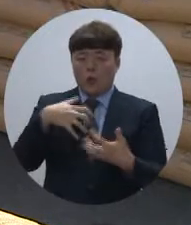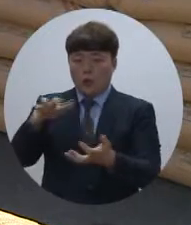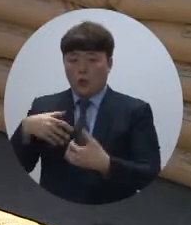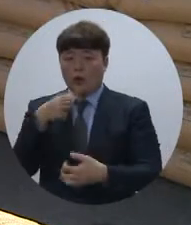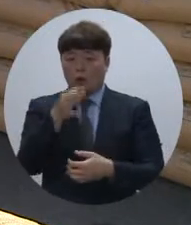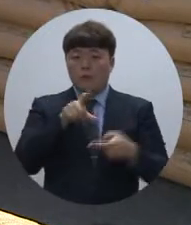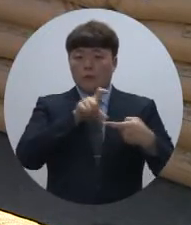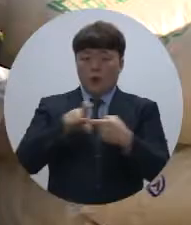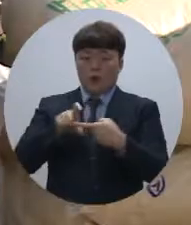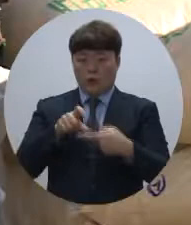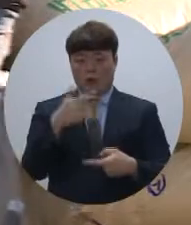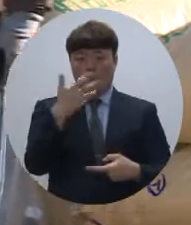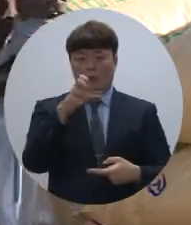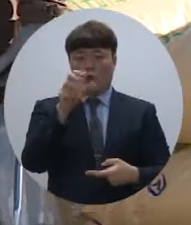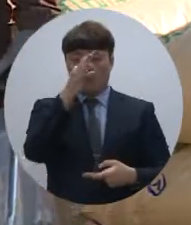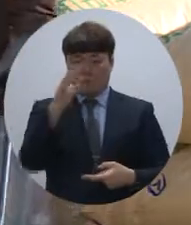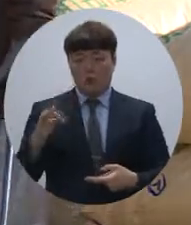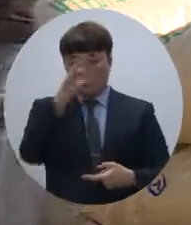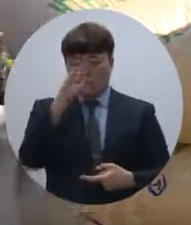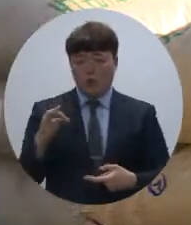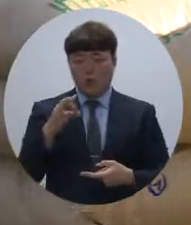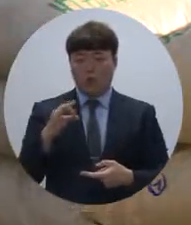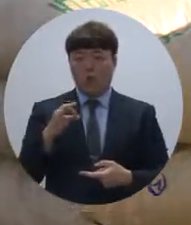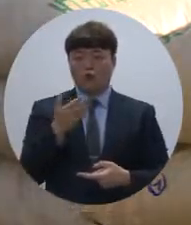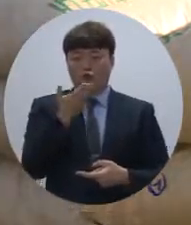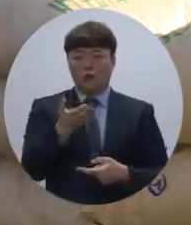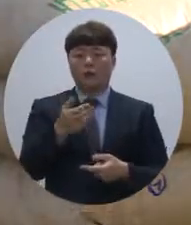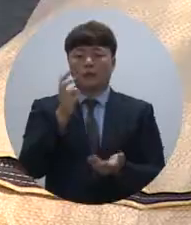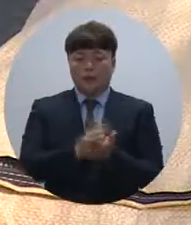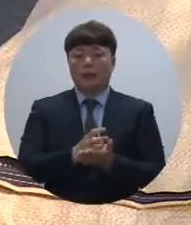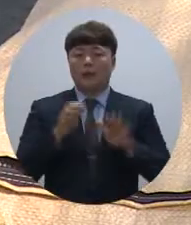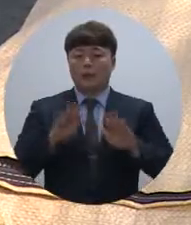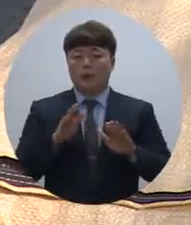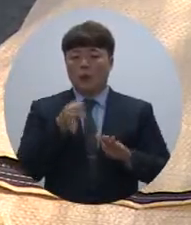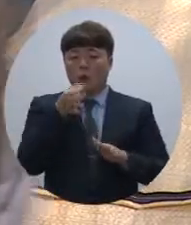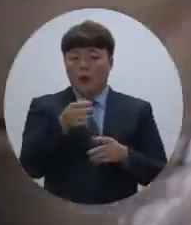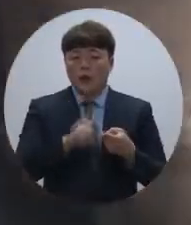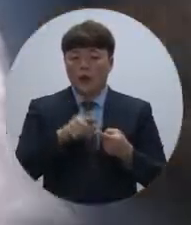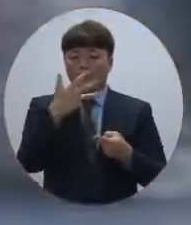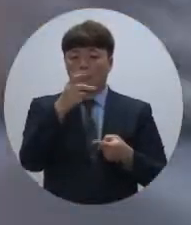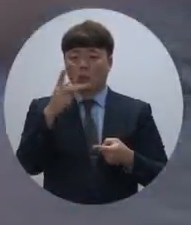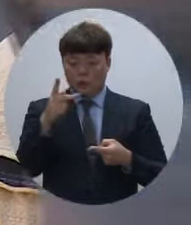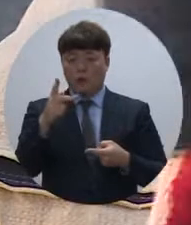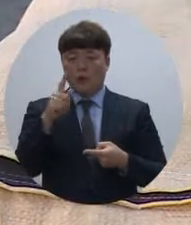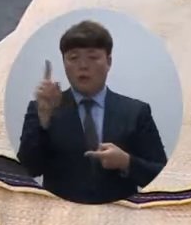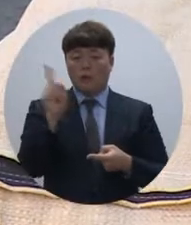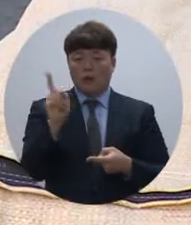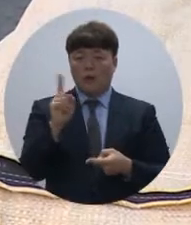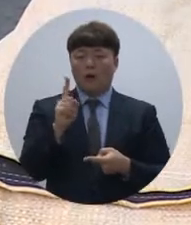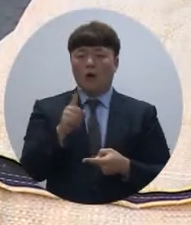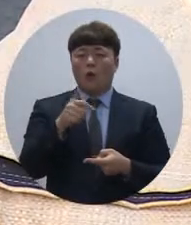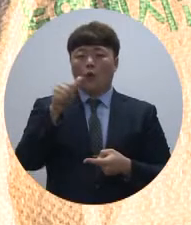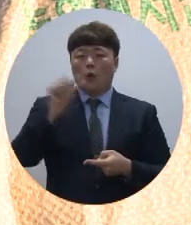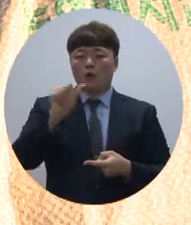평균 쌀값의 85%를 보전해주는 제도입니다. 지급 단가는 쌀 80kg당